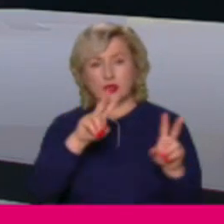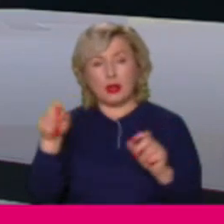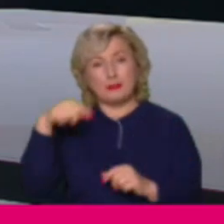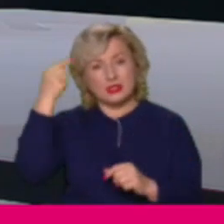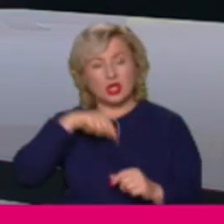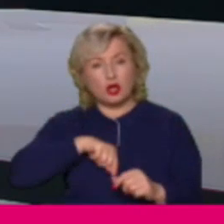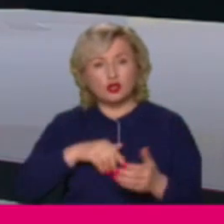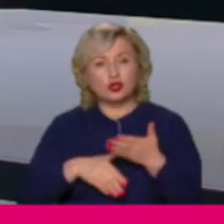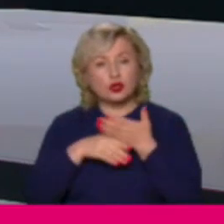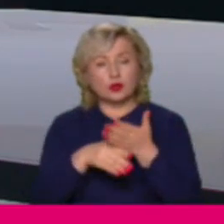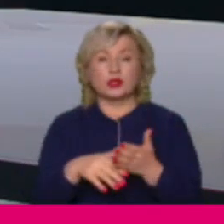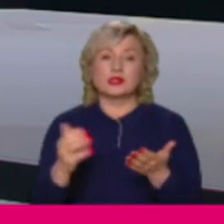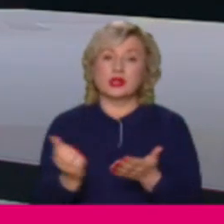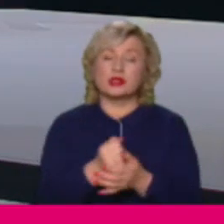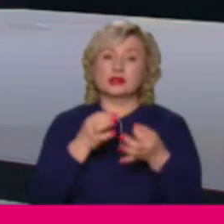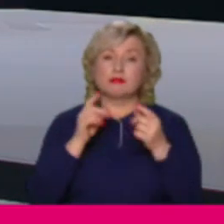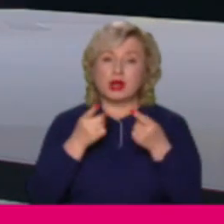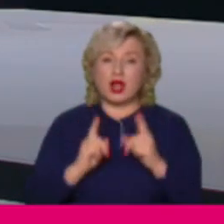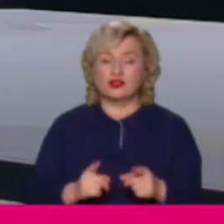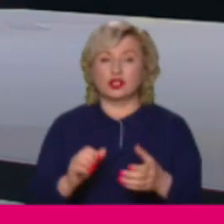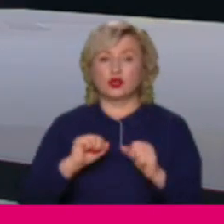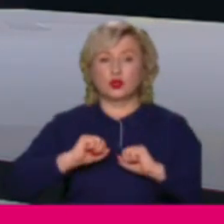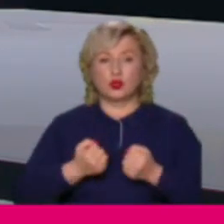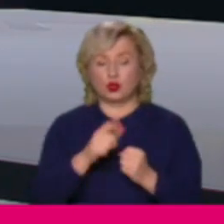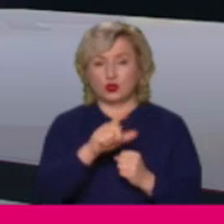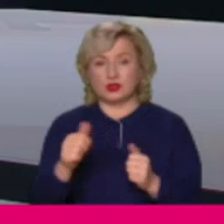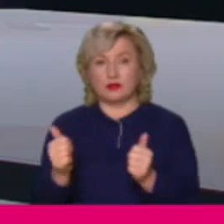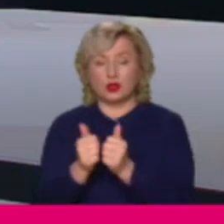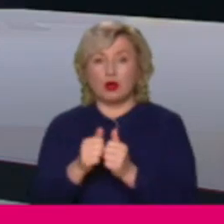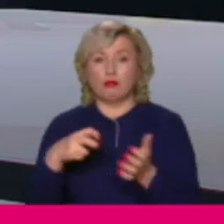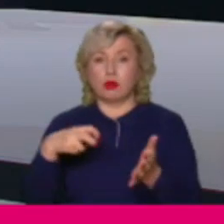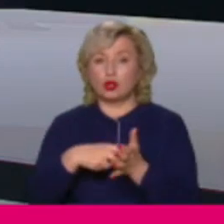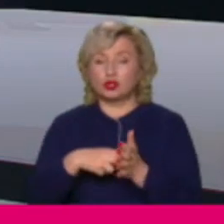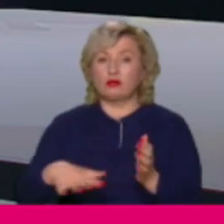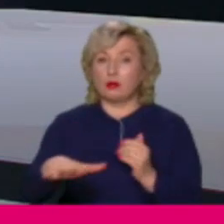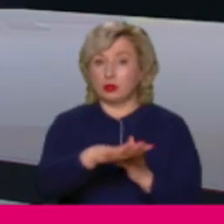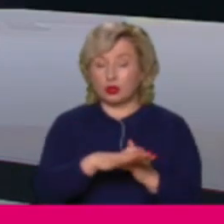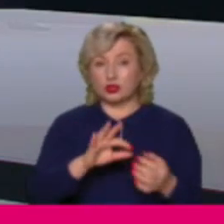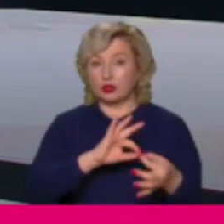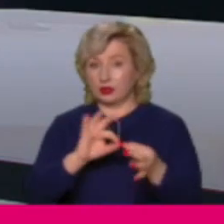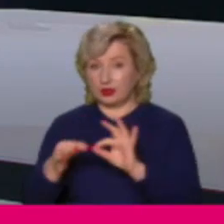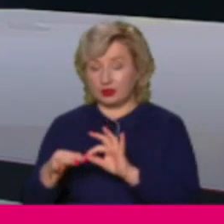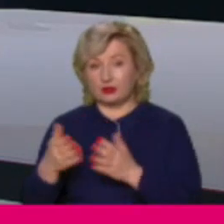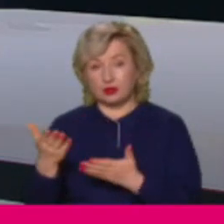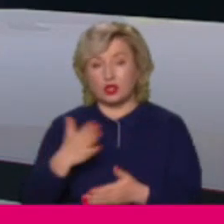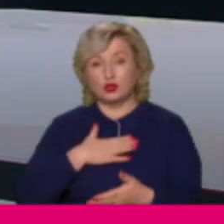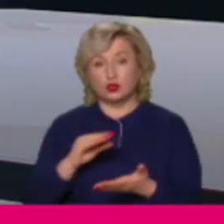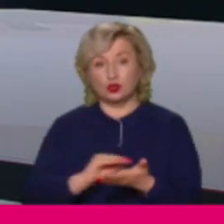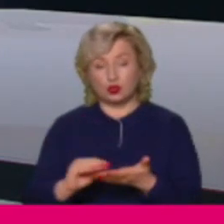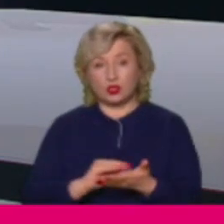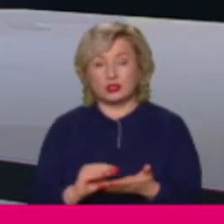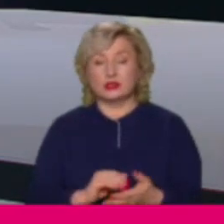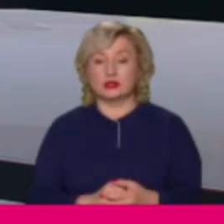і знайти справжніх друзів. Зручне місце розташування недалеко від Поштової площі. Деталі у Наталки Білогурової. Давайте ми